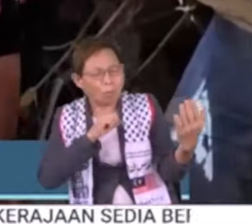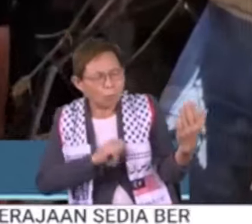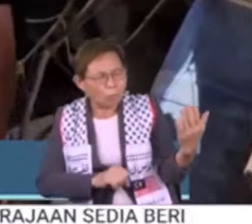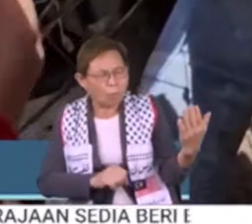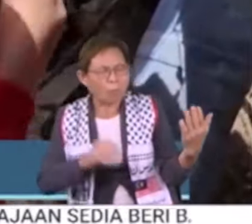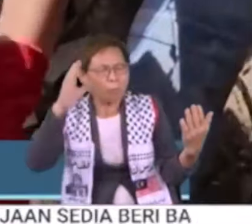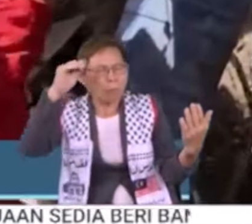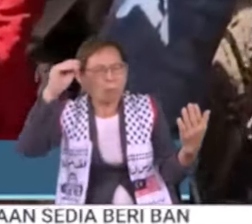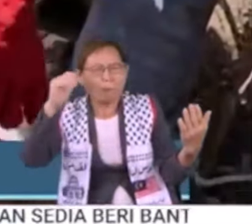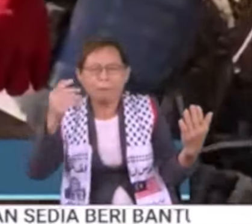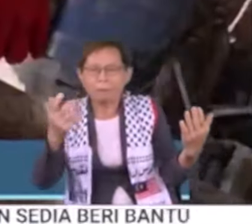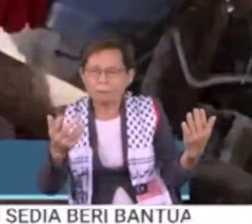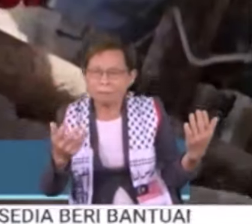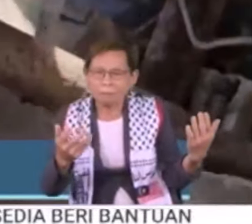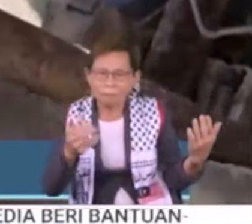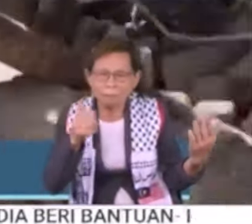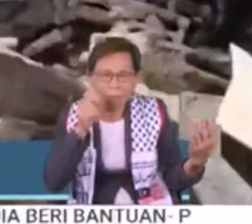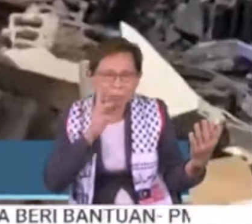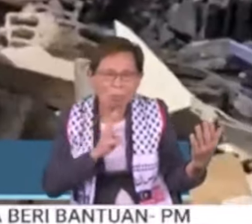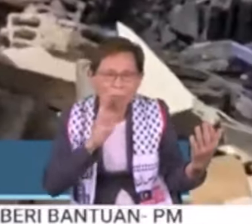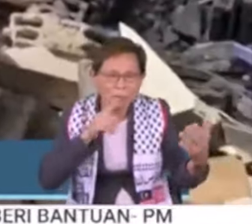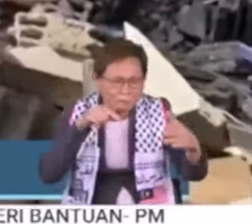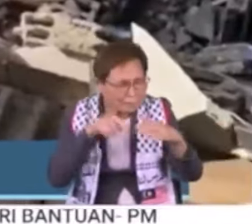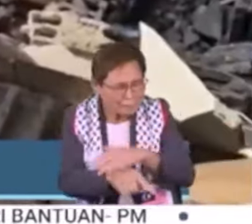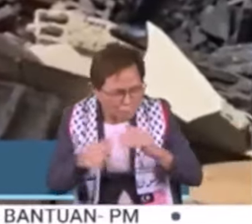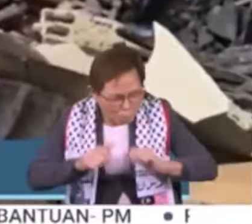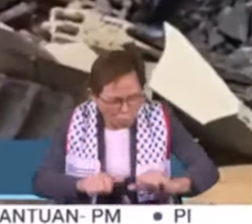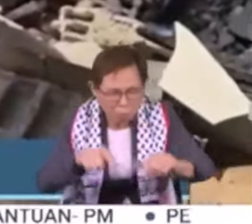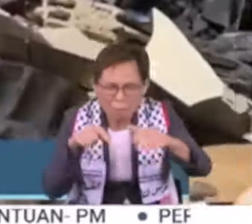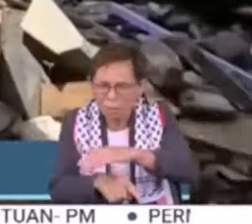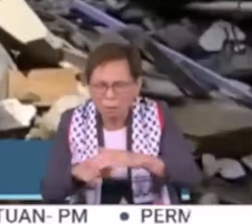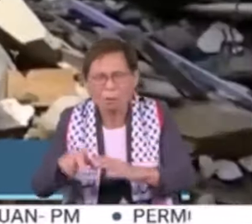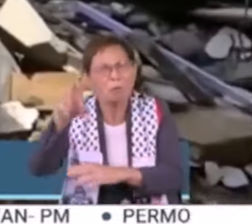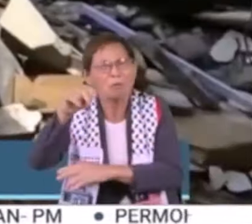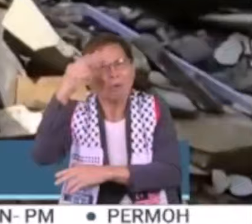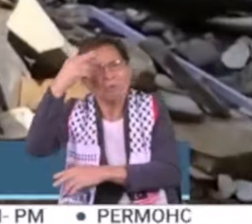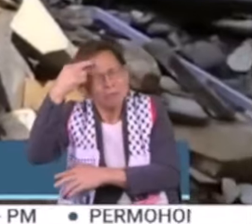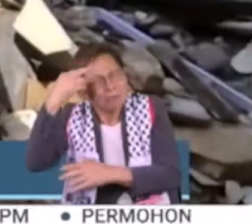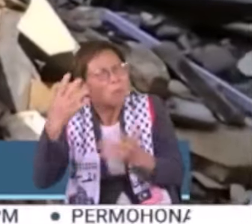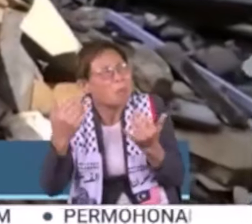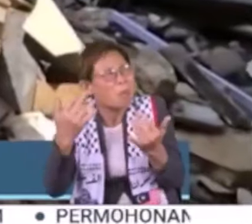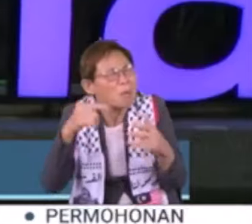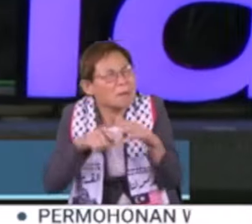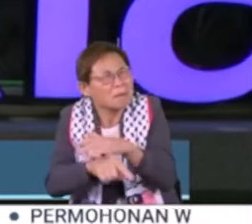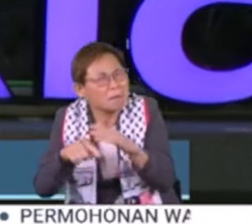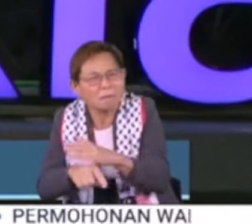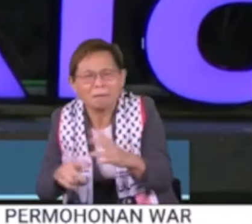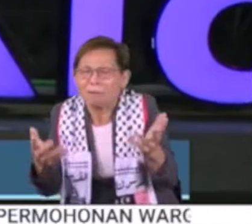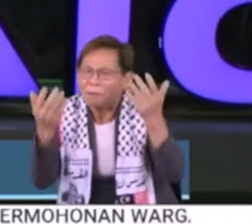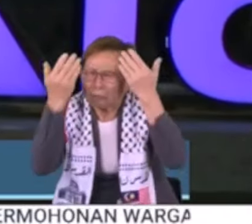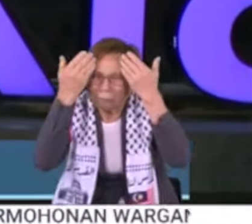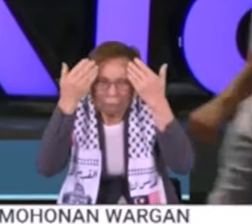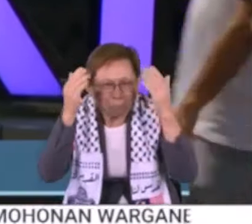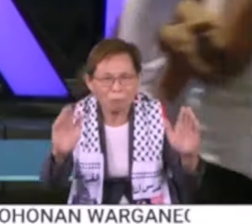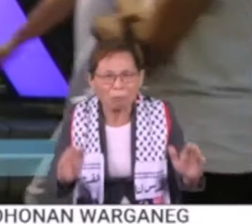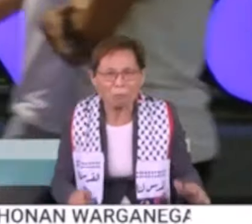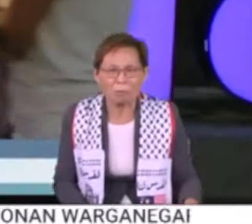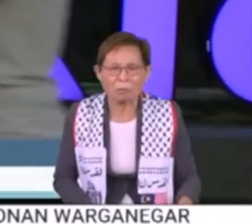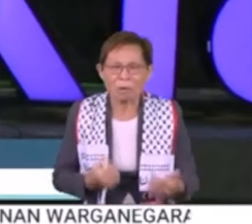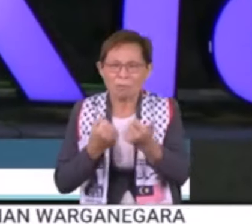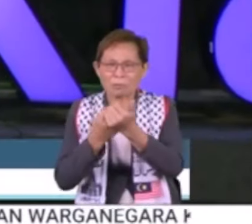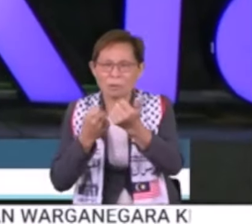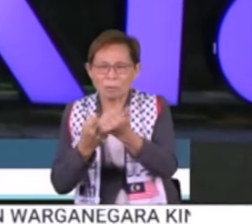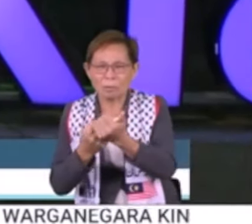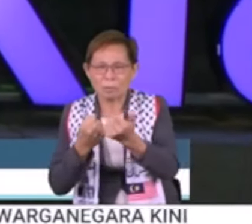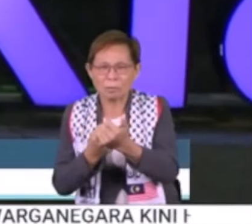men and boys. They keep killing them without no reason, you know? No one knows the reason. They're so